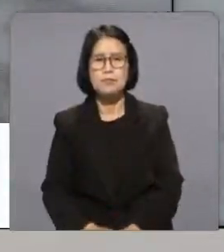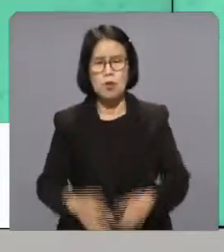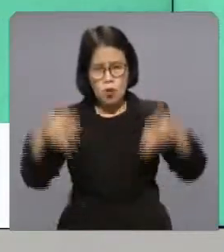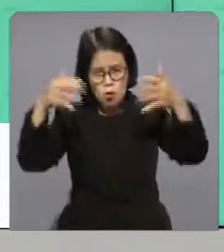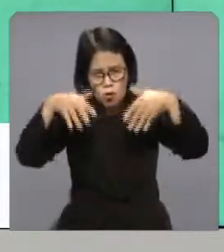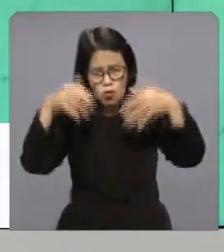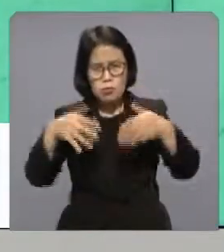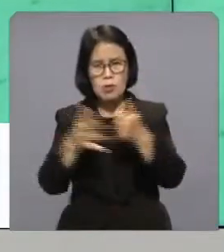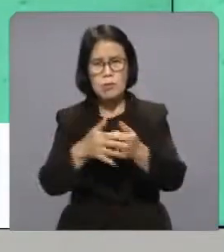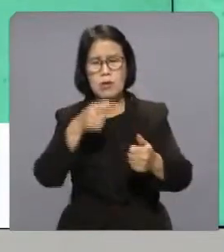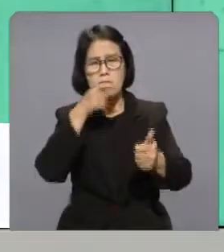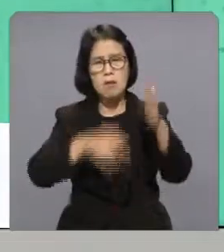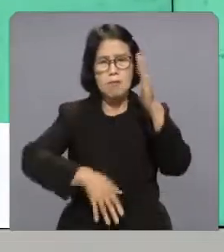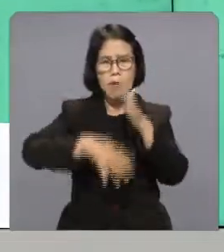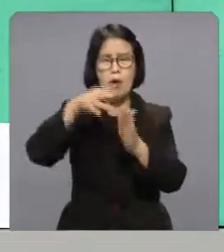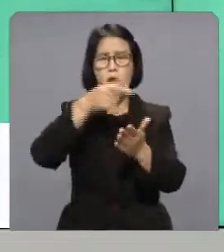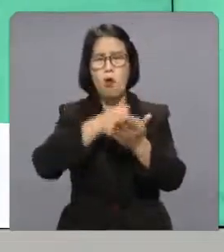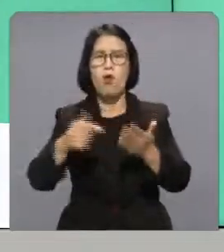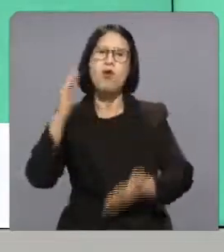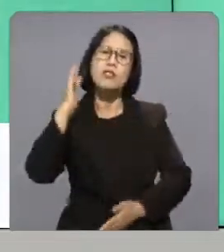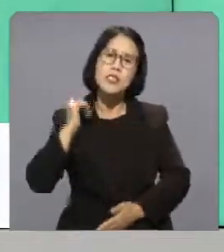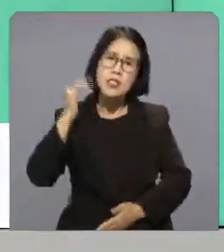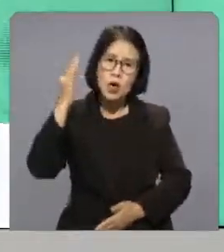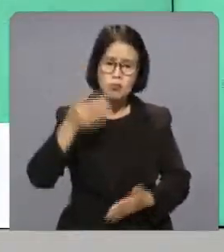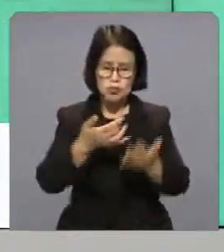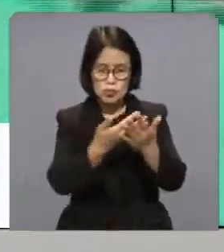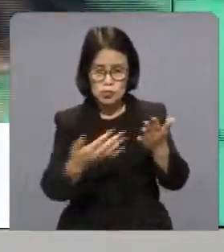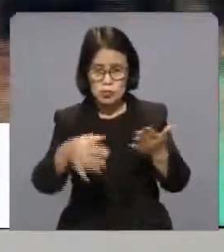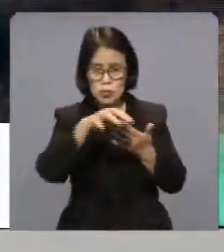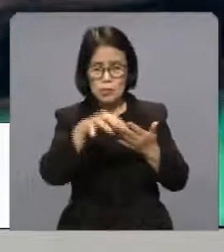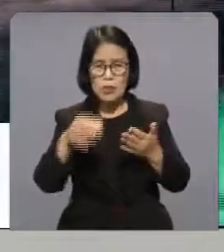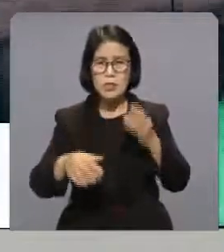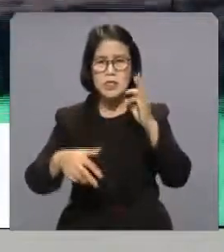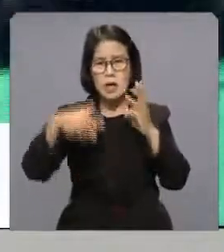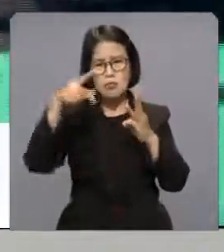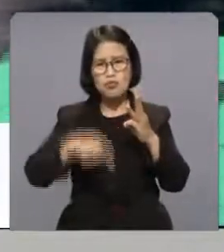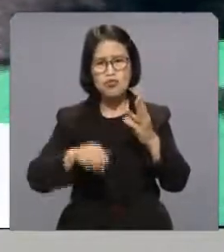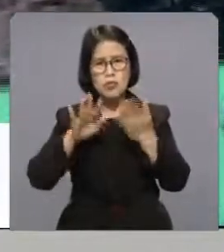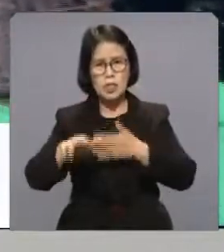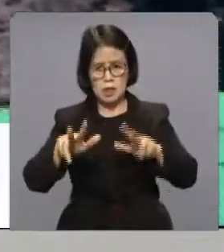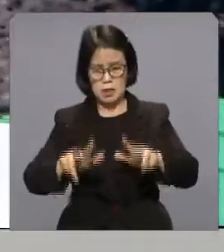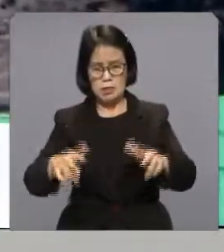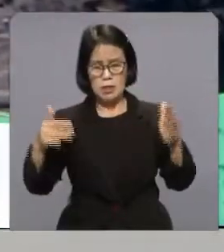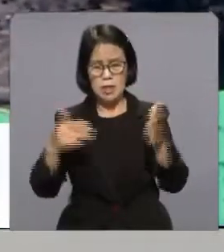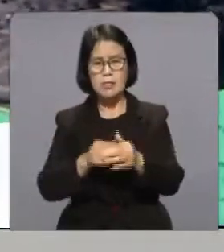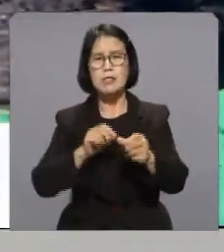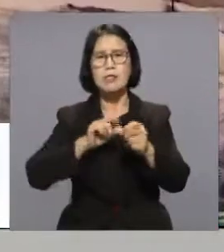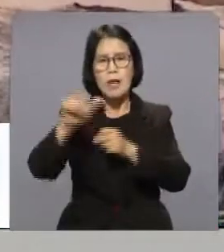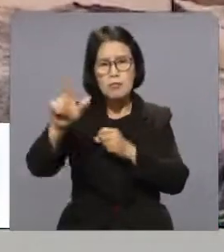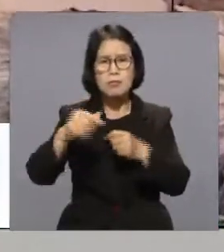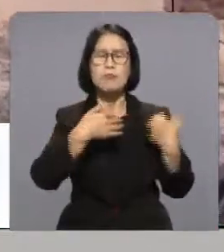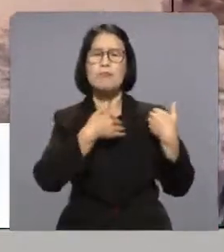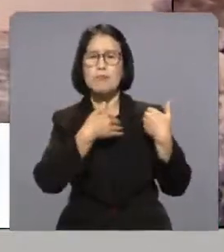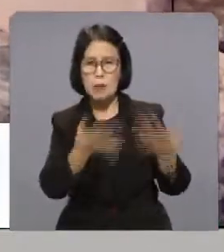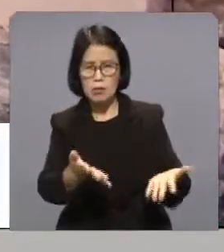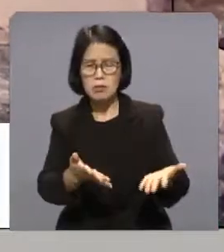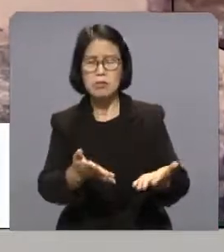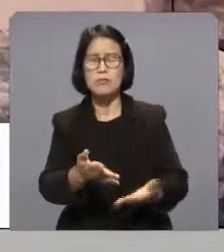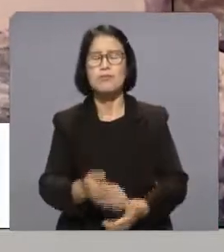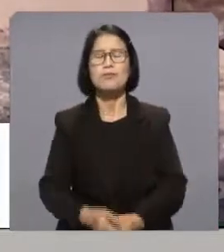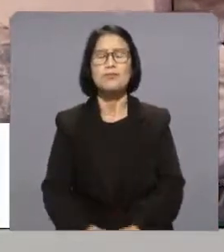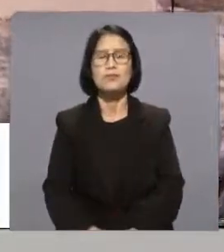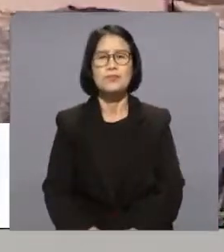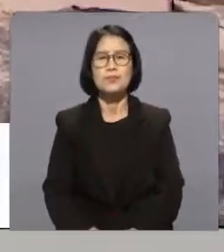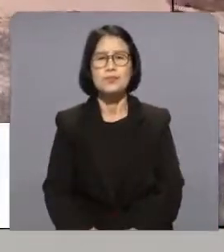집중호우로 침수 피해가 컸던 경기도 의정부 일대 하천변이 3주가 지난 현재까지도 대부분 방치되고